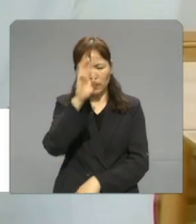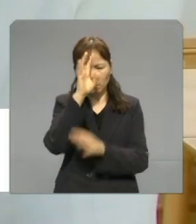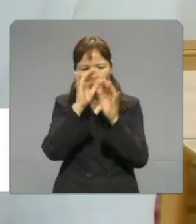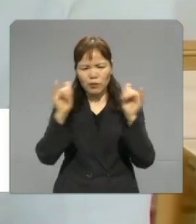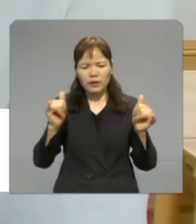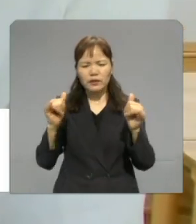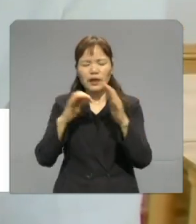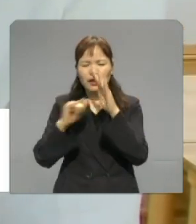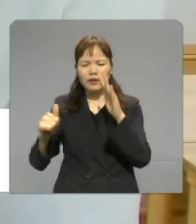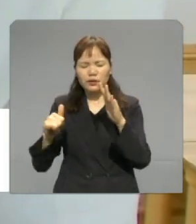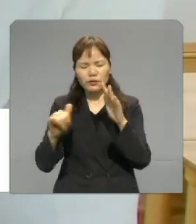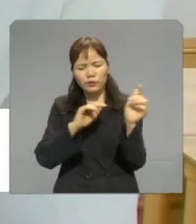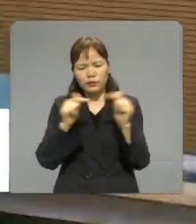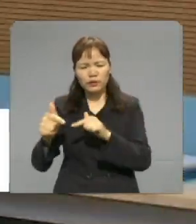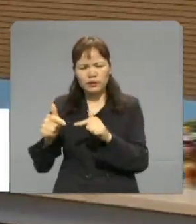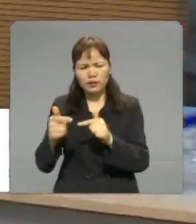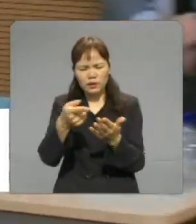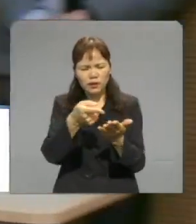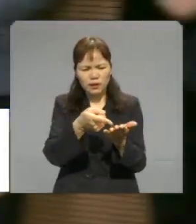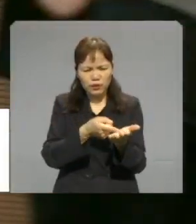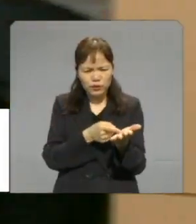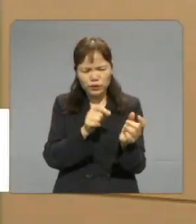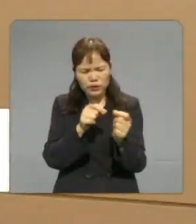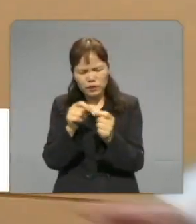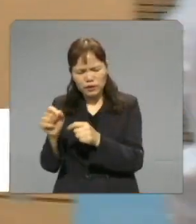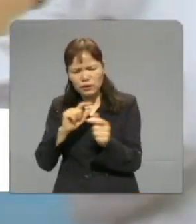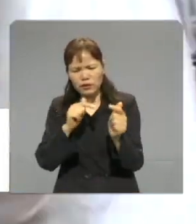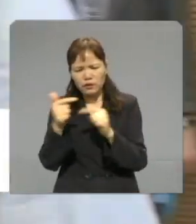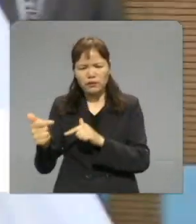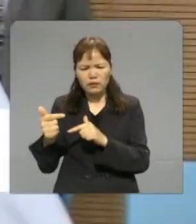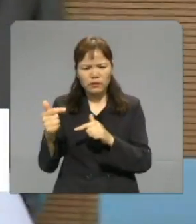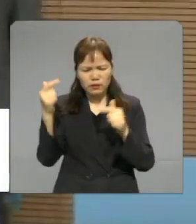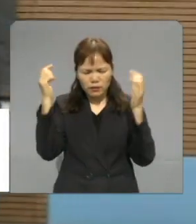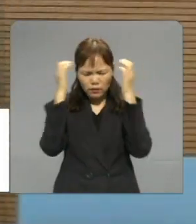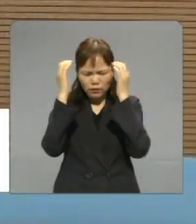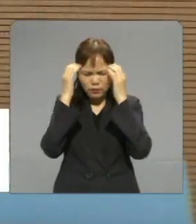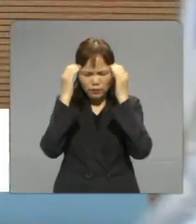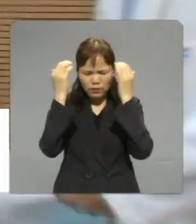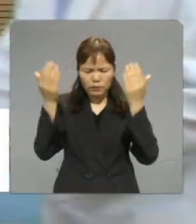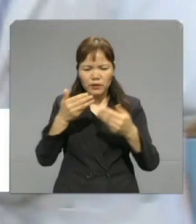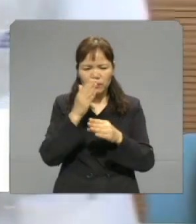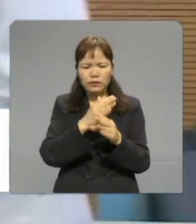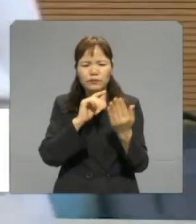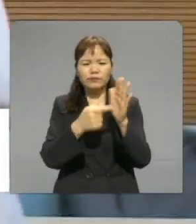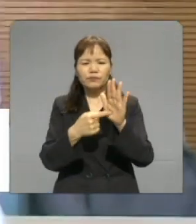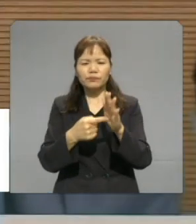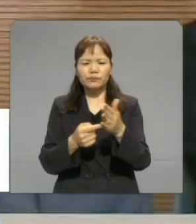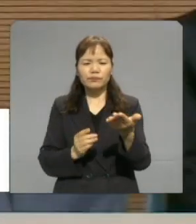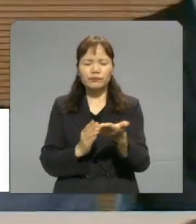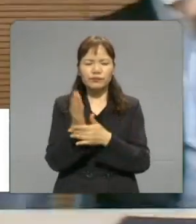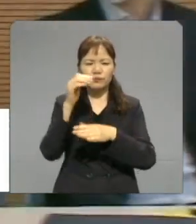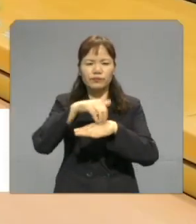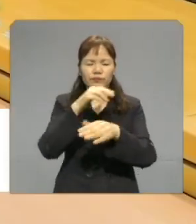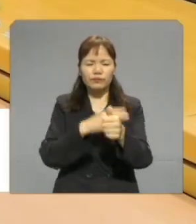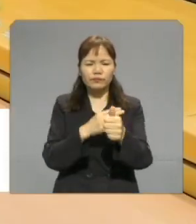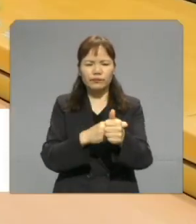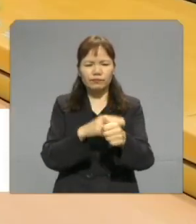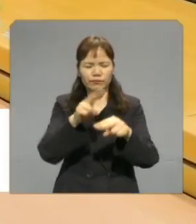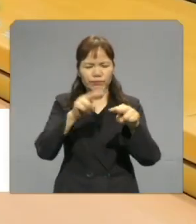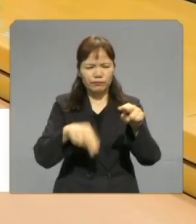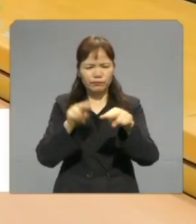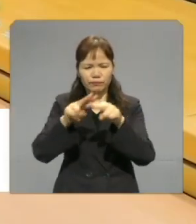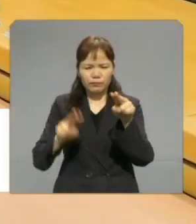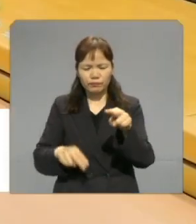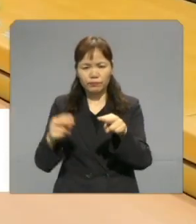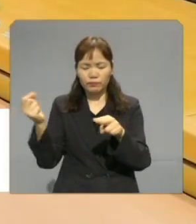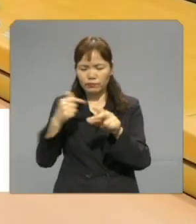수술 지연으로 큰 불안과 고통을 겪고 있다고 밝혔습니다. 한 총리는 전공의들의 집단 행동과 최근 일부